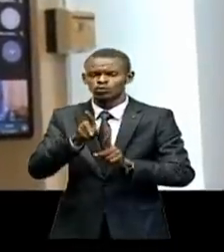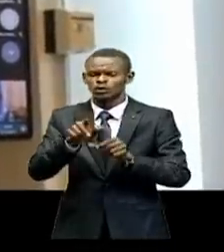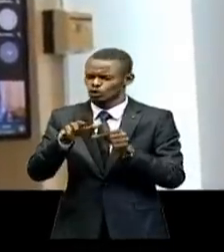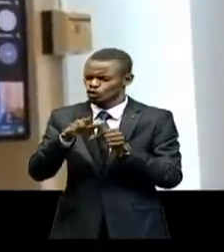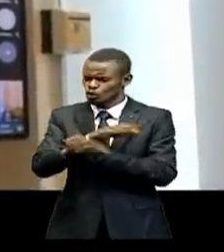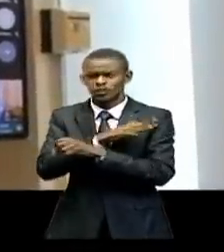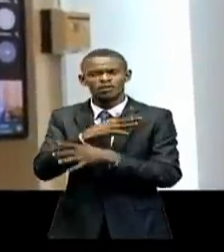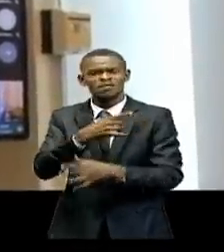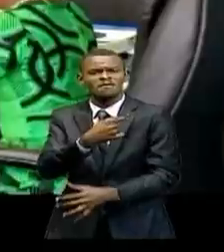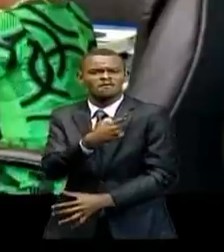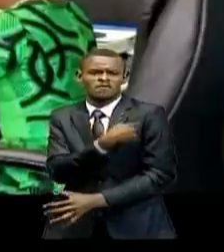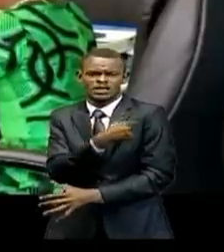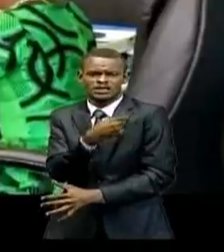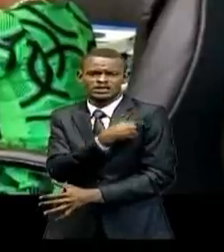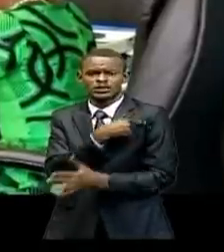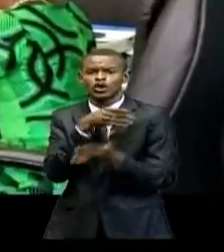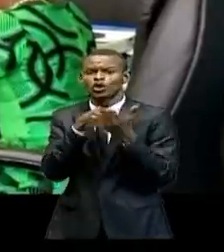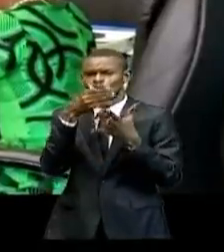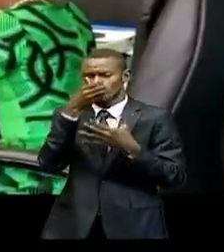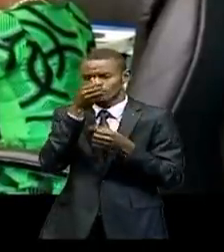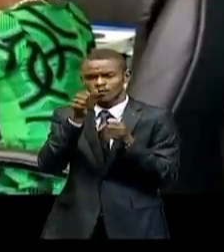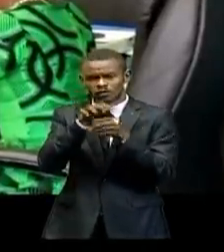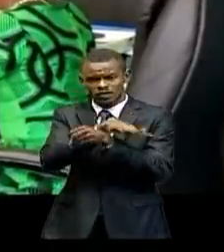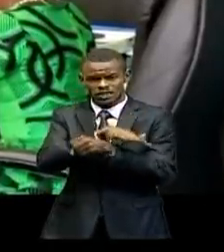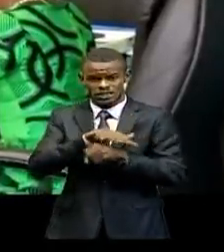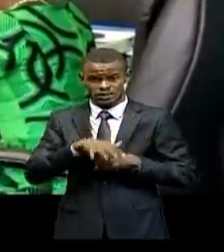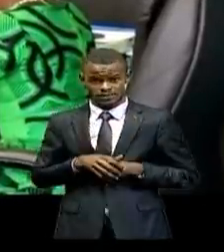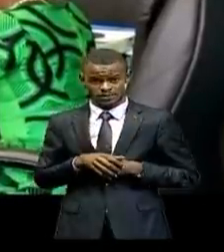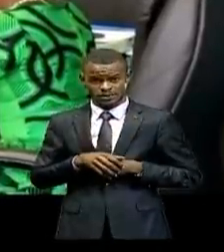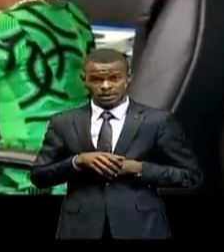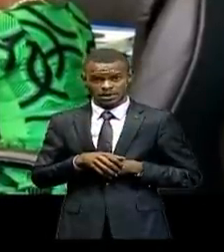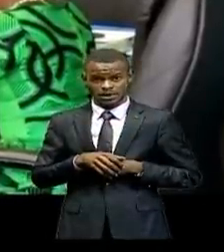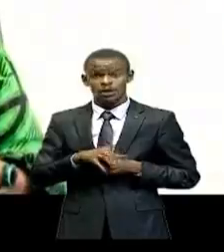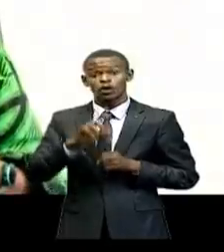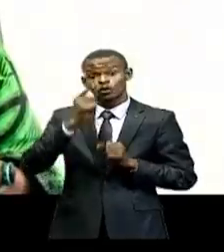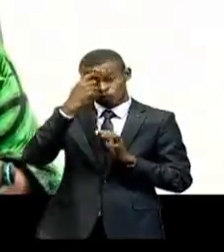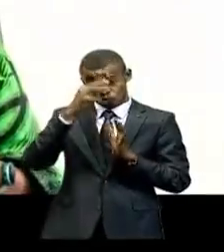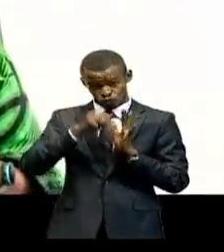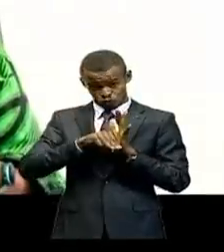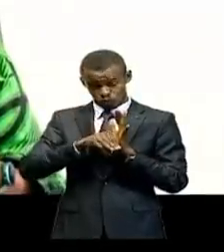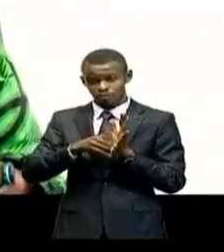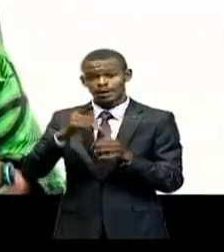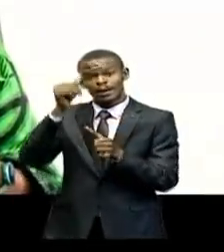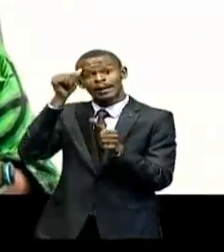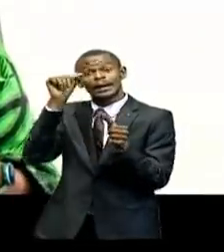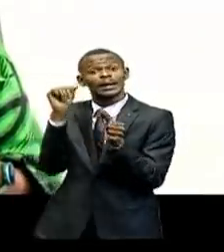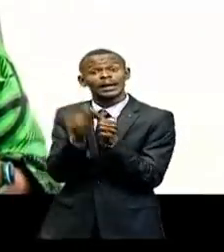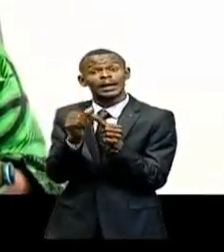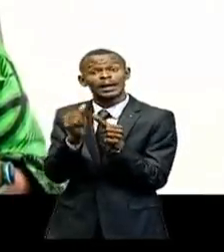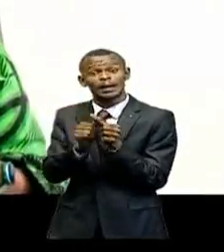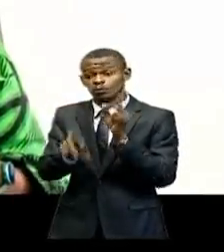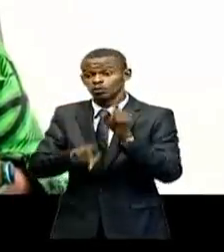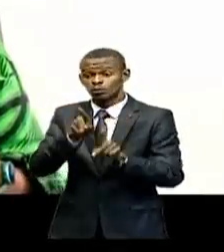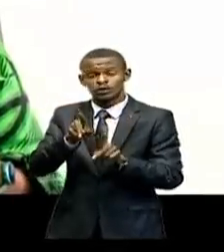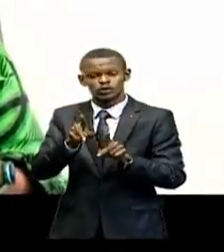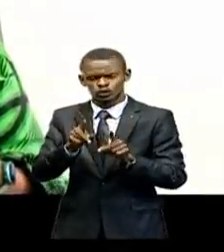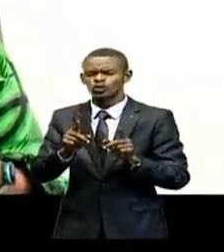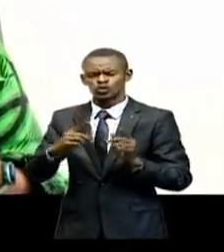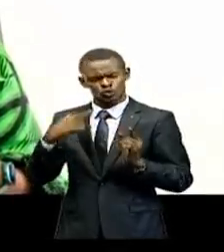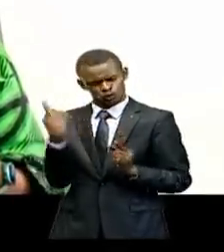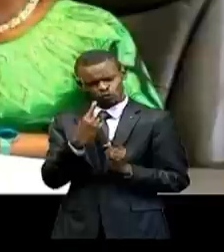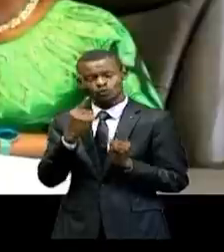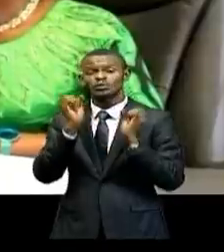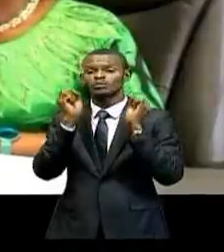vaccinée à la COVID. Le gouvernement tient à rappeler pour ce faire que l'observance stricte de mesures barrières reste le